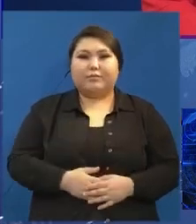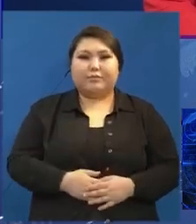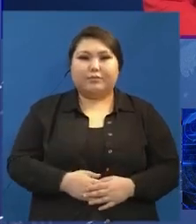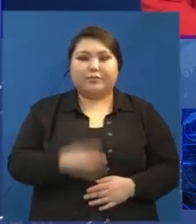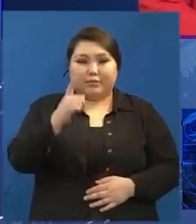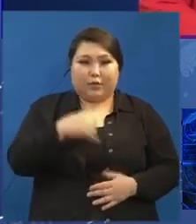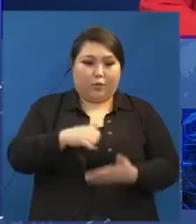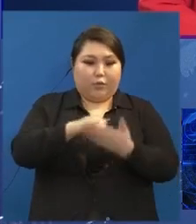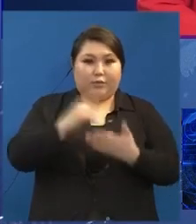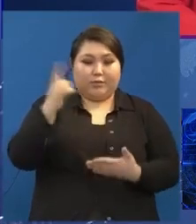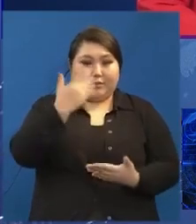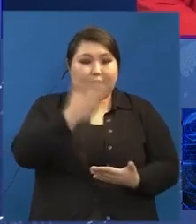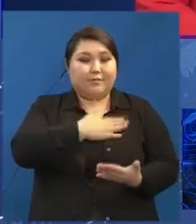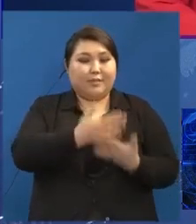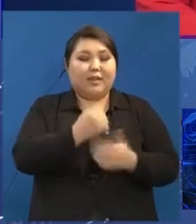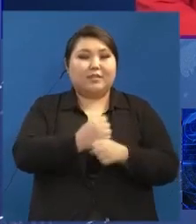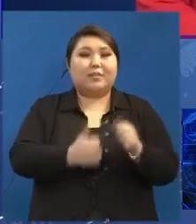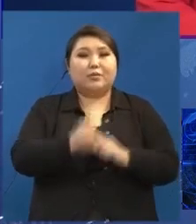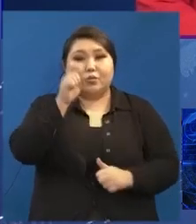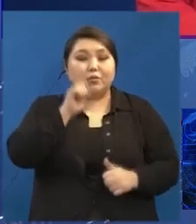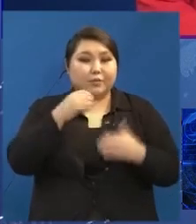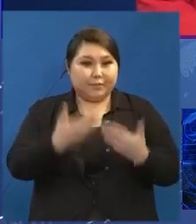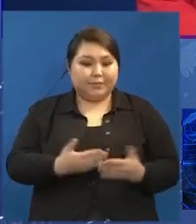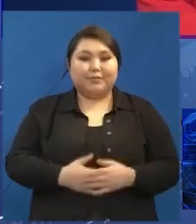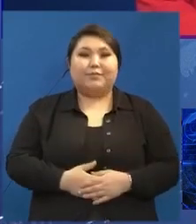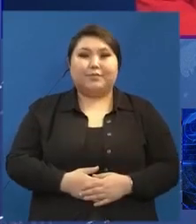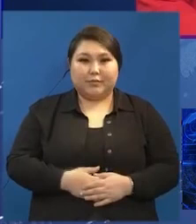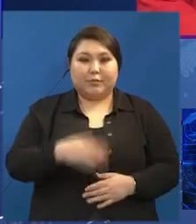За ингээд урлагыг хүлээж авч хурц ирсэн танд баярлалаа. Ажилтнаа амжилт хүсье. За